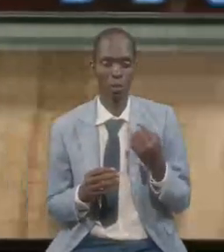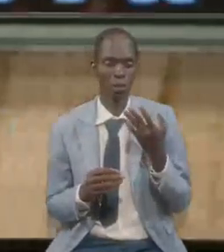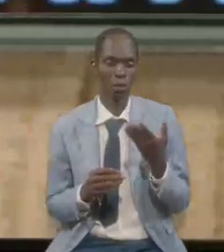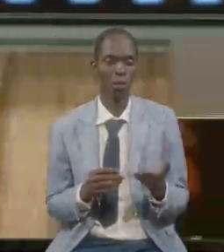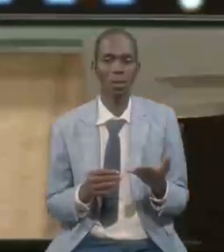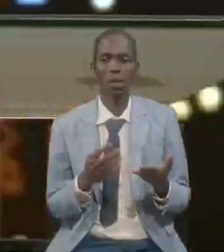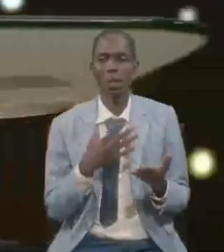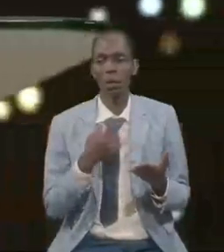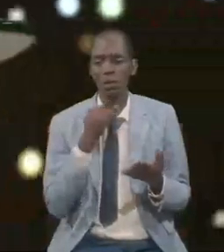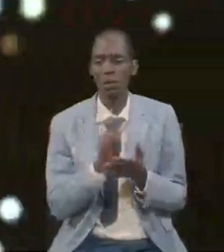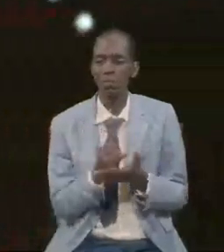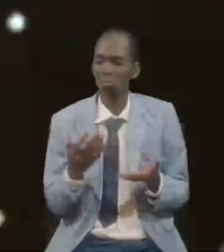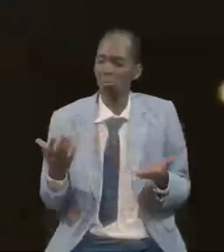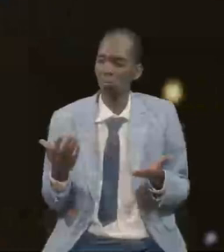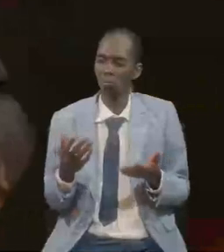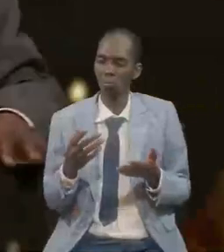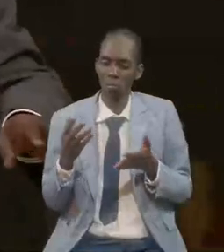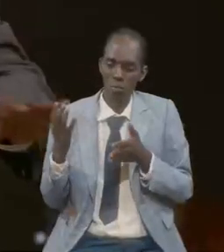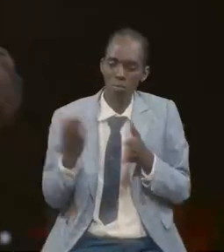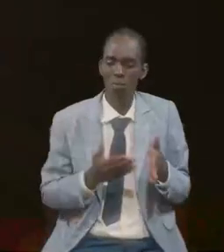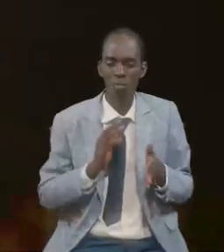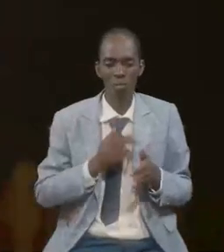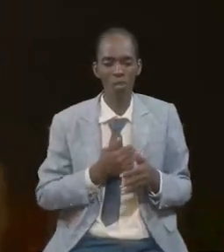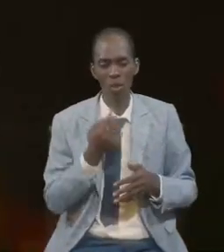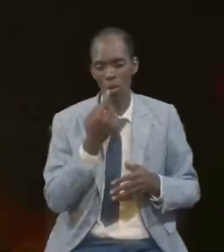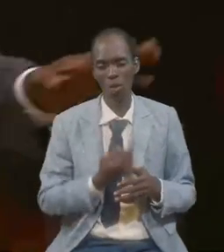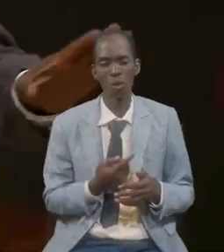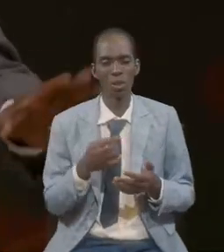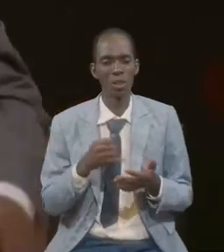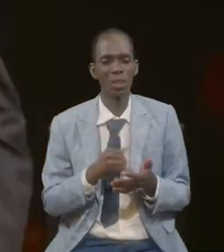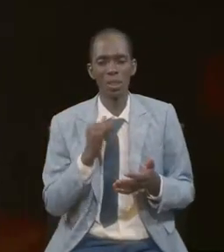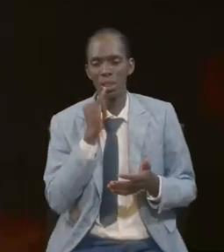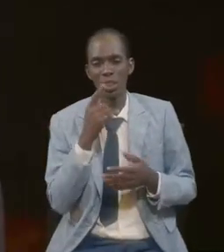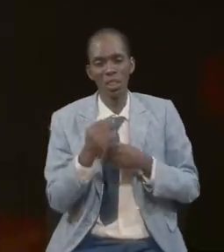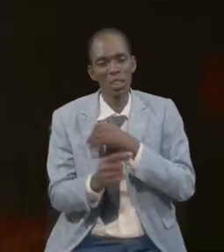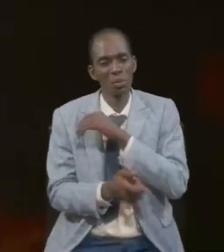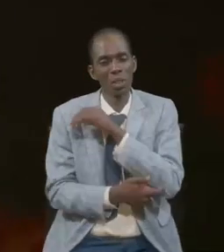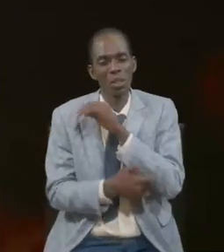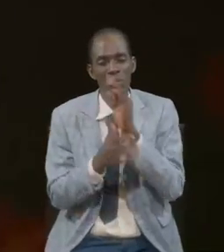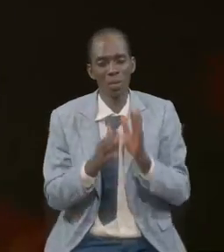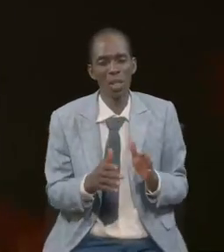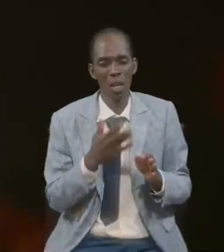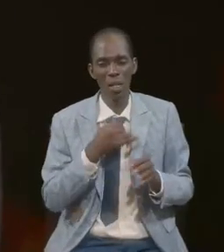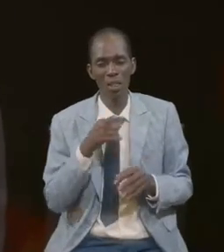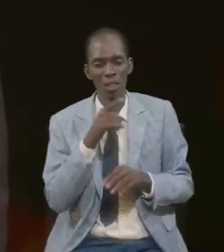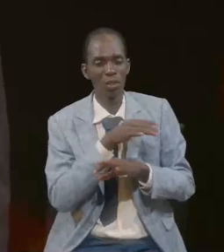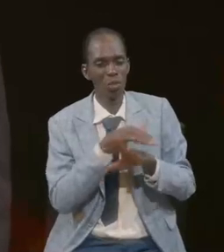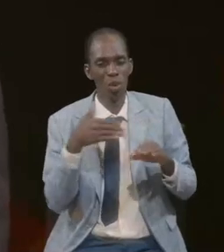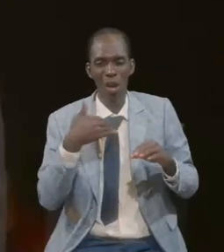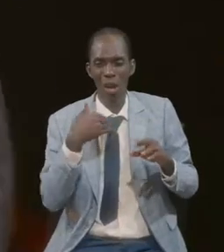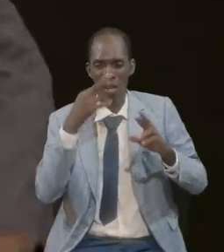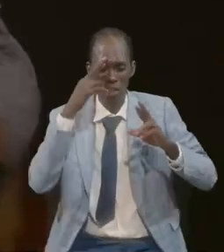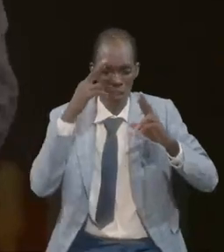qu'aujourd'hui, il va nous laisser en paix? Il est le tentateur et il n'a pas d'égard, il n'a d'honneur